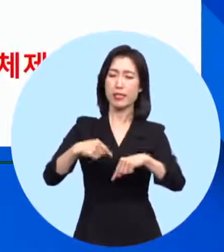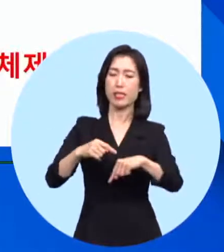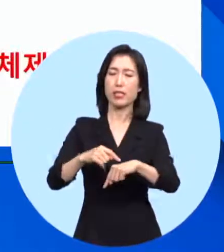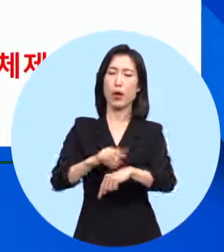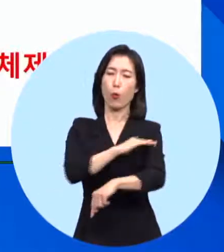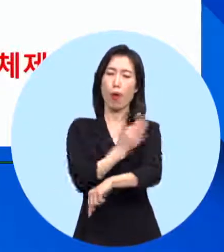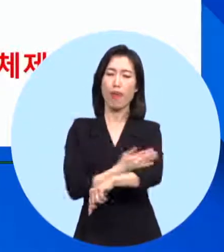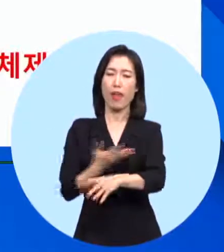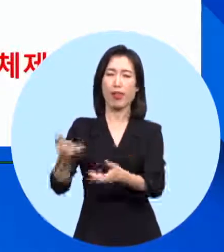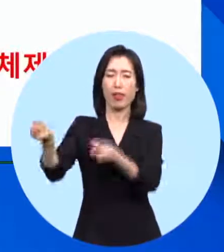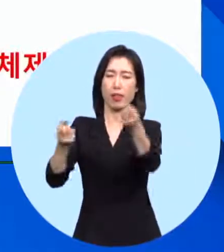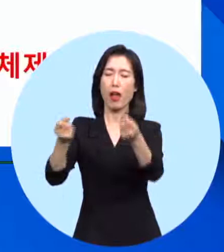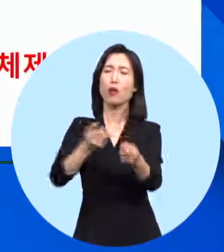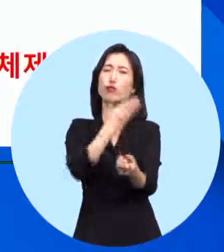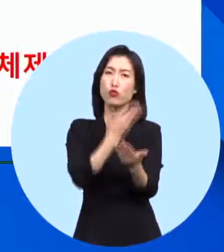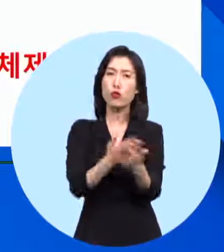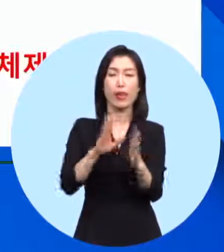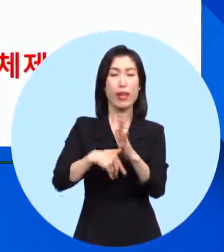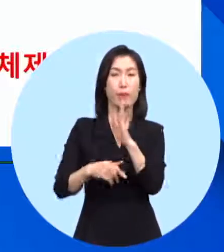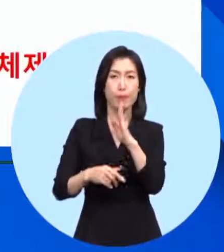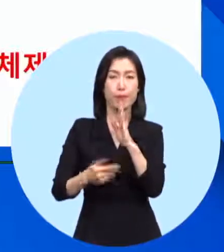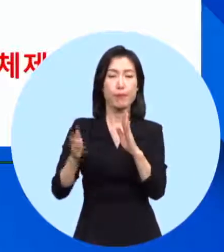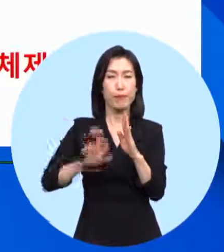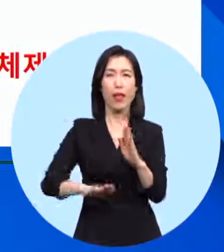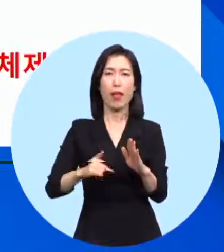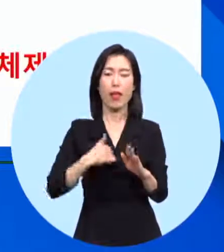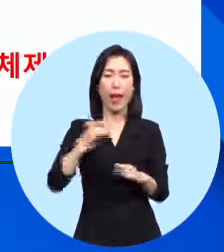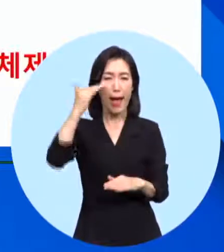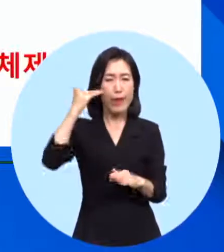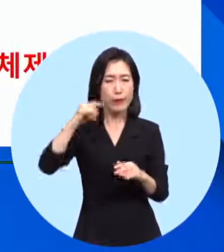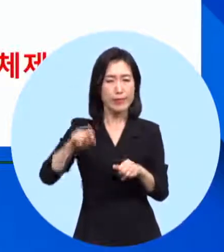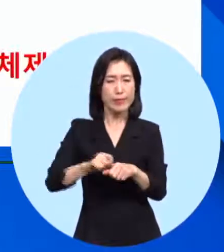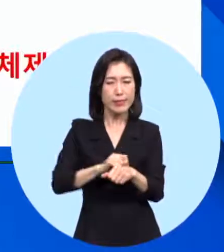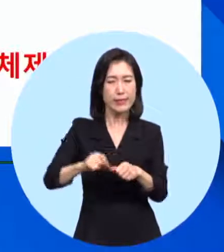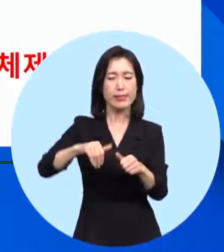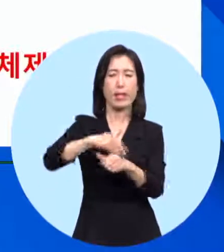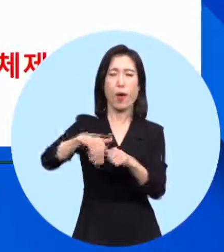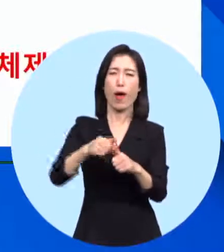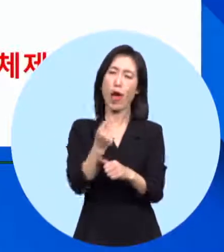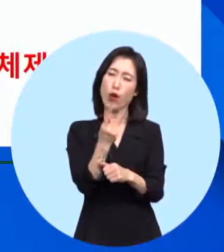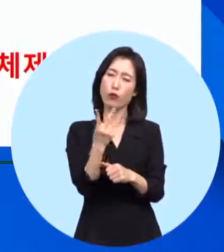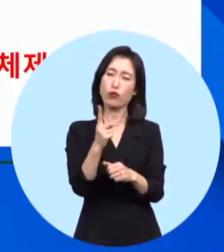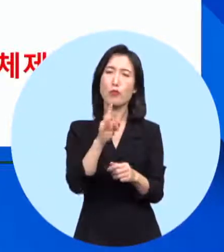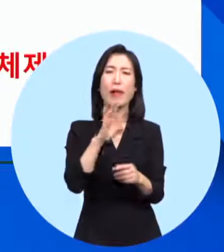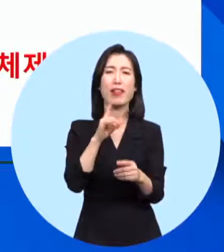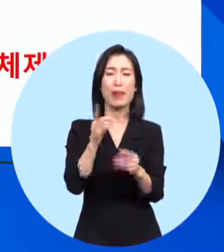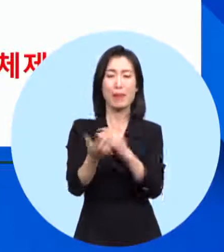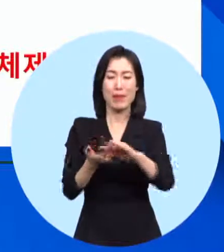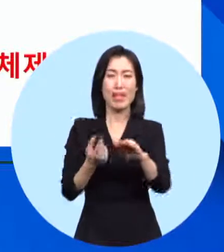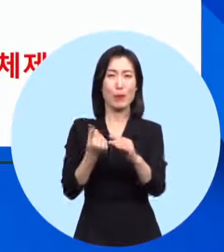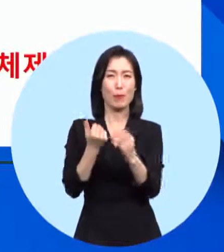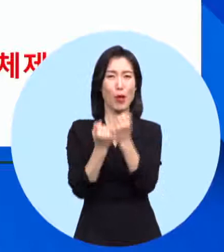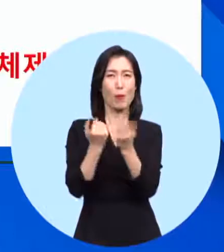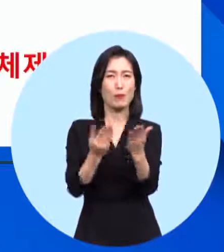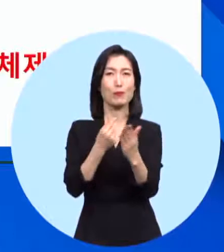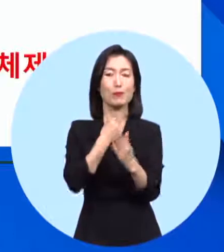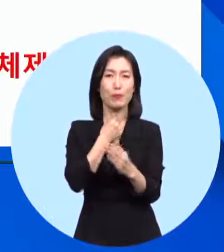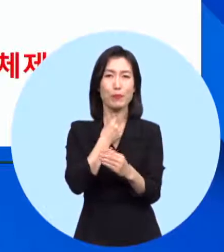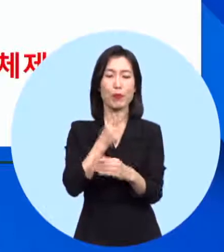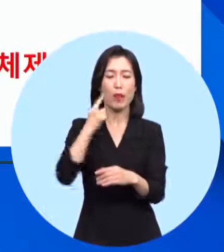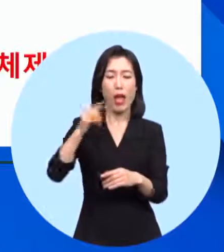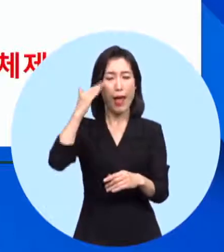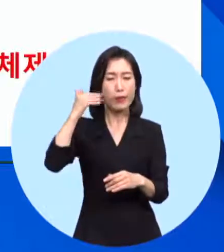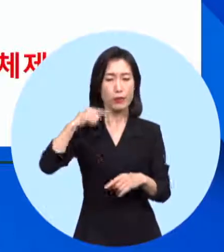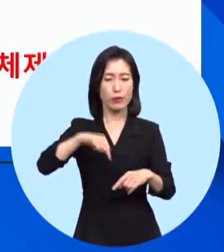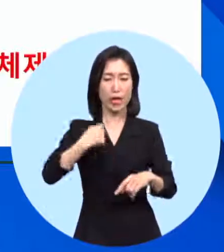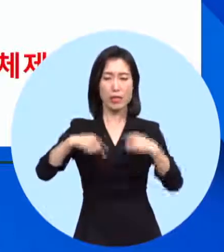제 얘기를 이 얘기에 드려 앞서서 우리나라의 특수한 상황 한두 가지만 이해를 말씀드리는 게 우리나라의 자치분권을 이해하는데